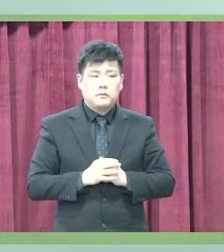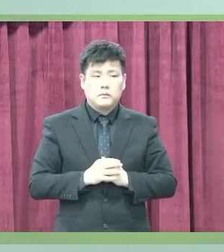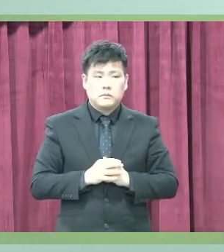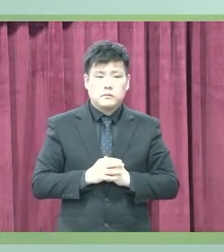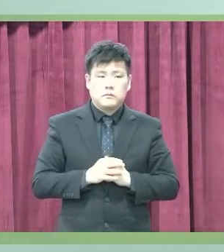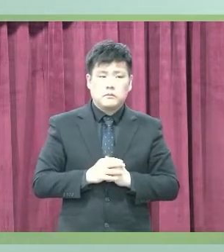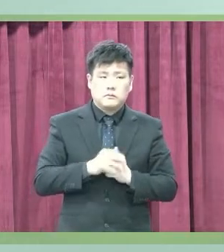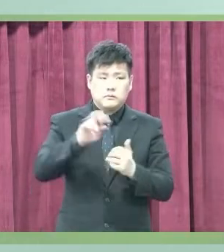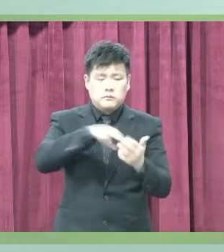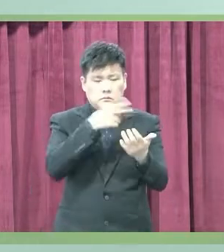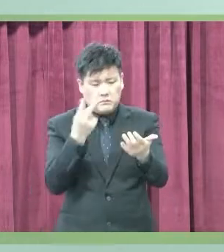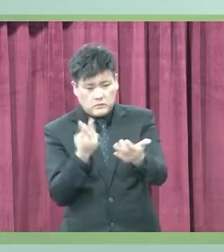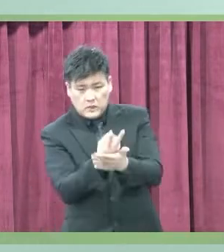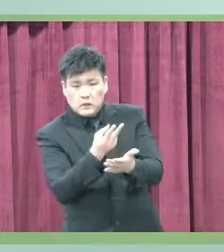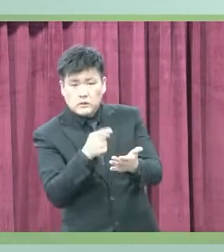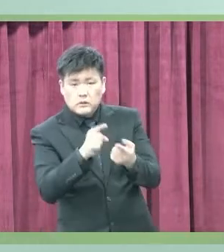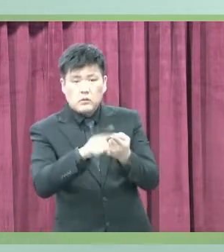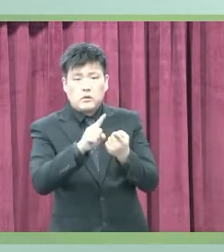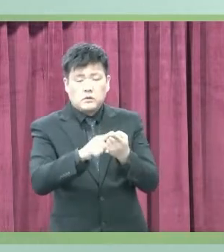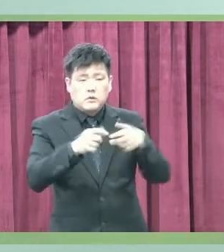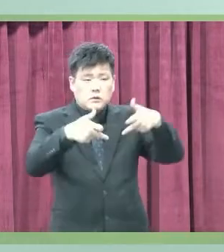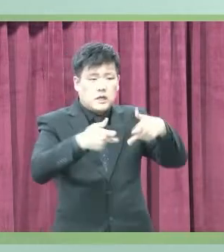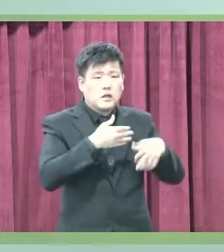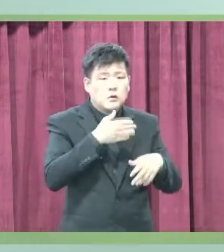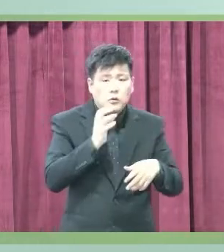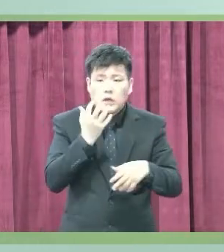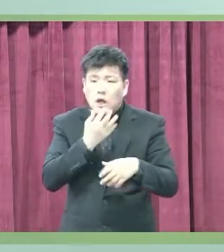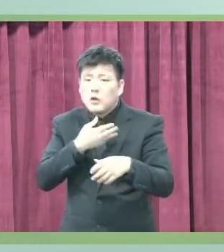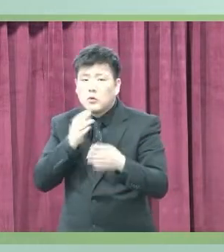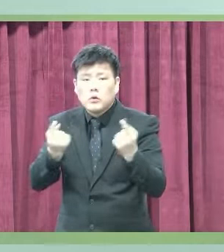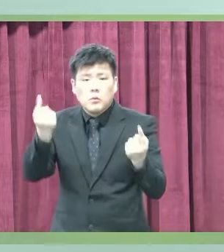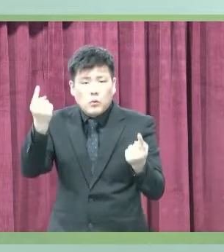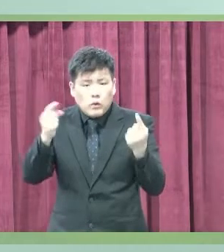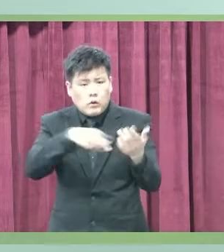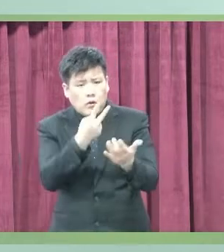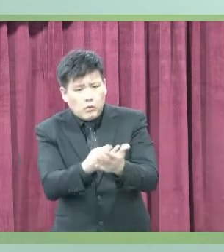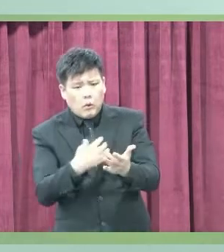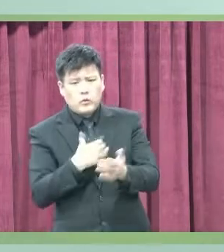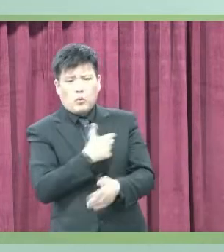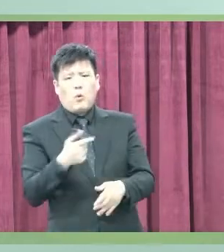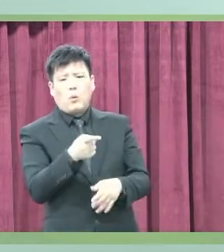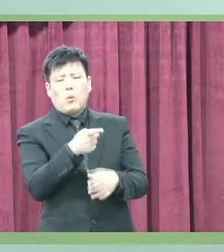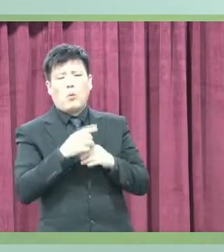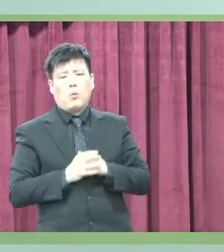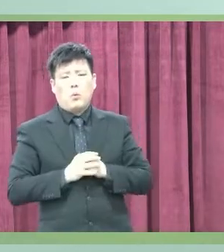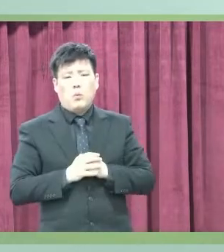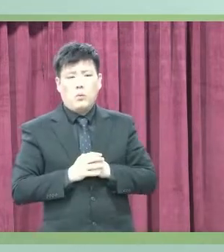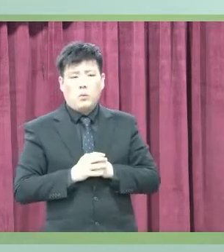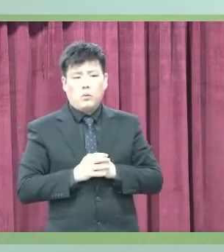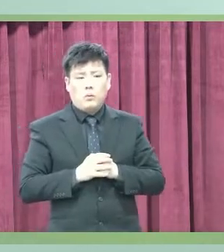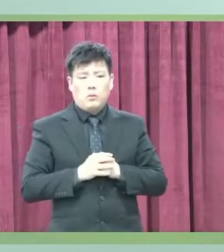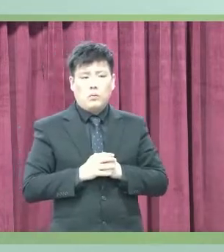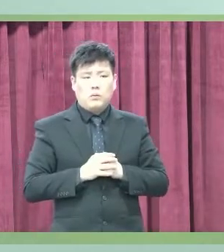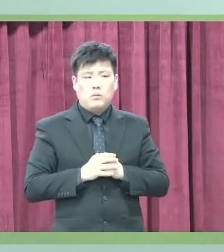낙상도 모든 연령대에서 장애 노인이 비장애 노인보다 낙상의 고위험자 비율이 더 높게 나타나고